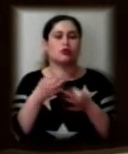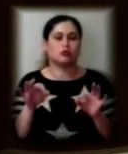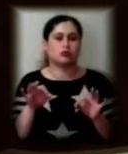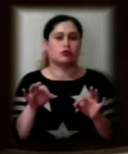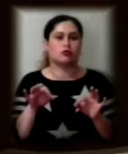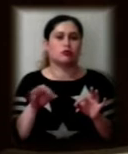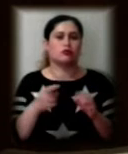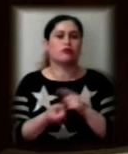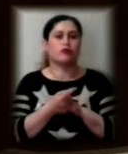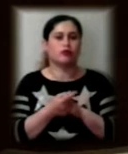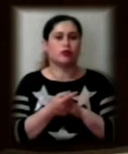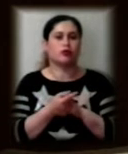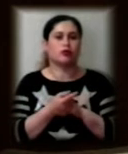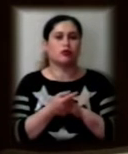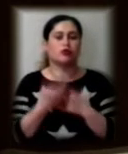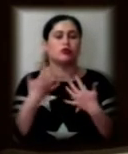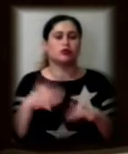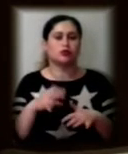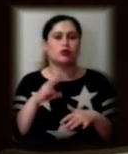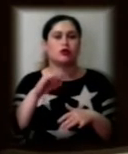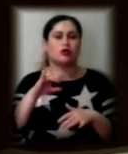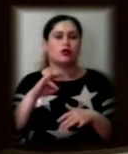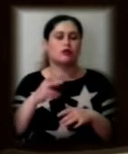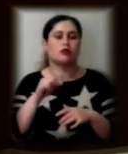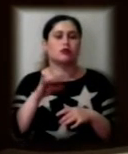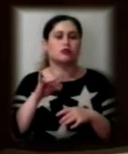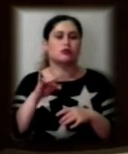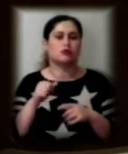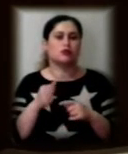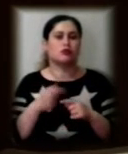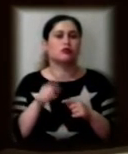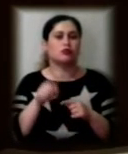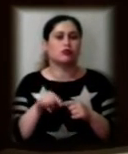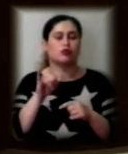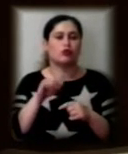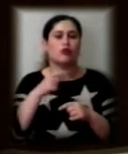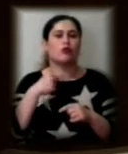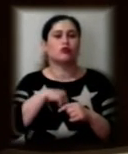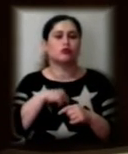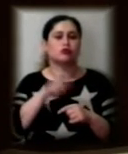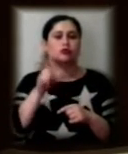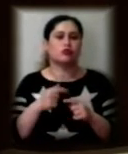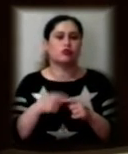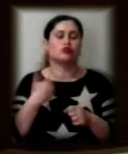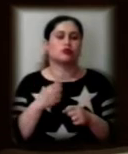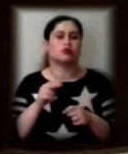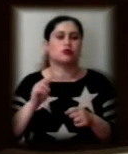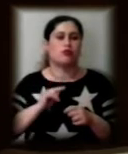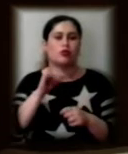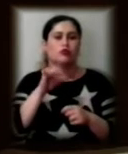виявити вже наявні антитіла, тобто у організмі людини виробився вже імунітет до